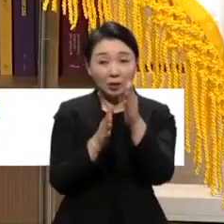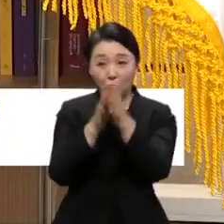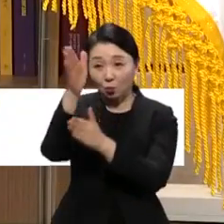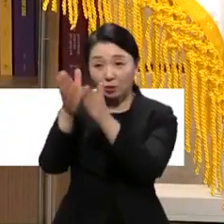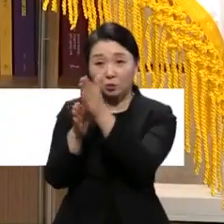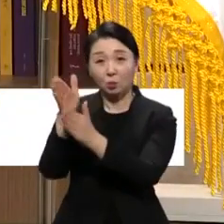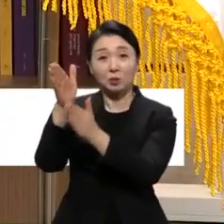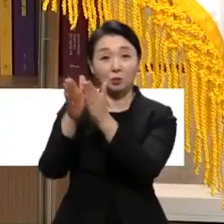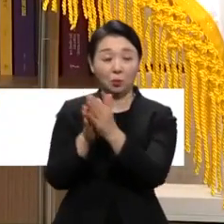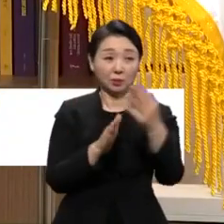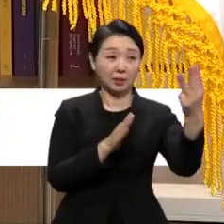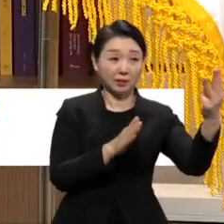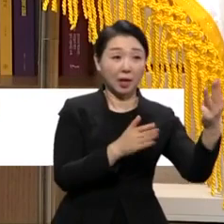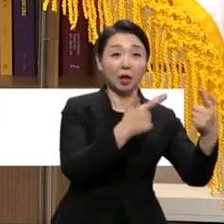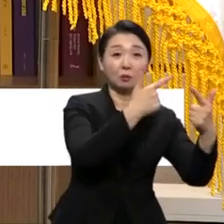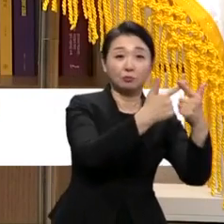시도가